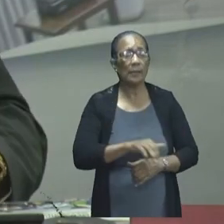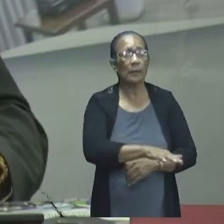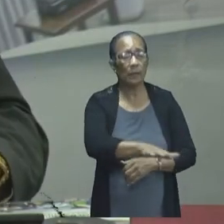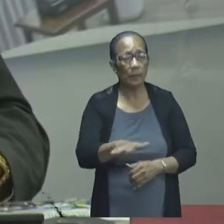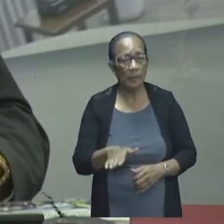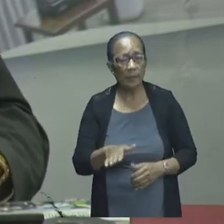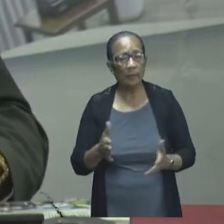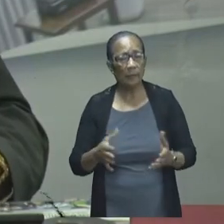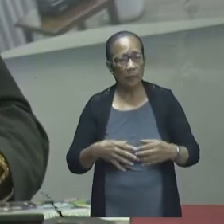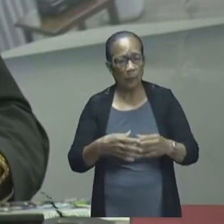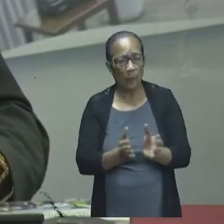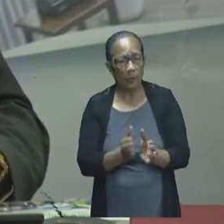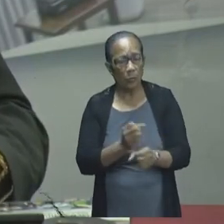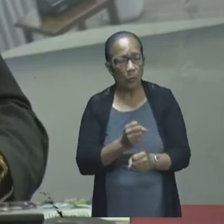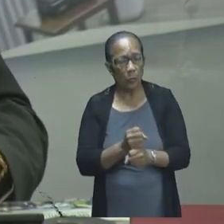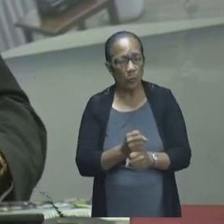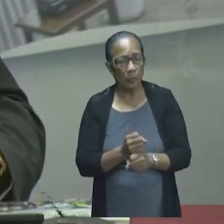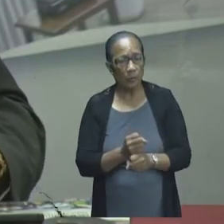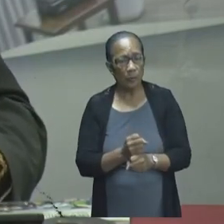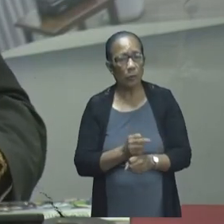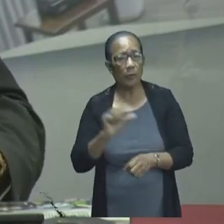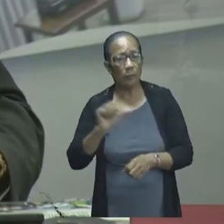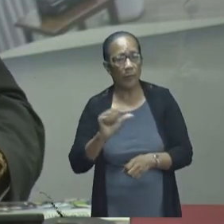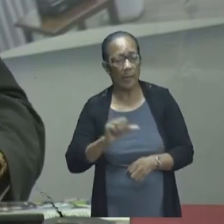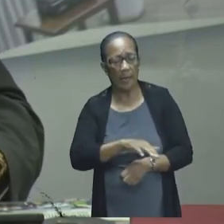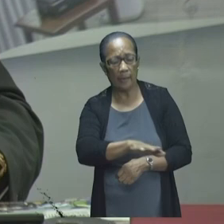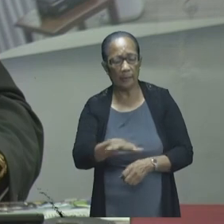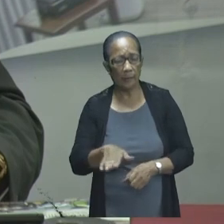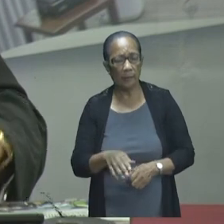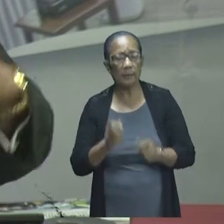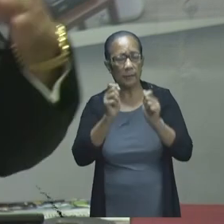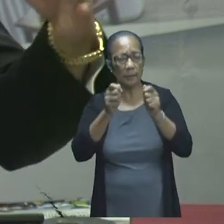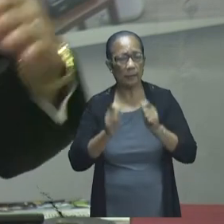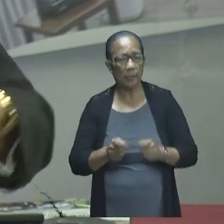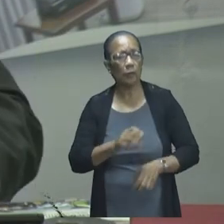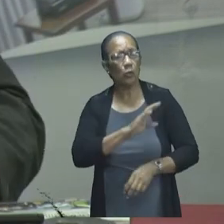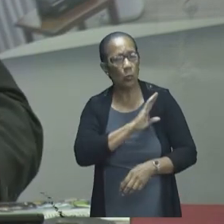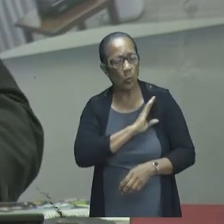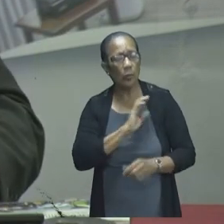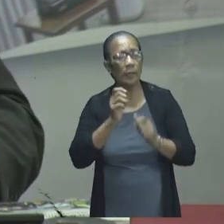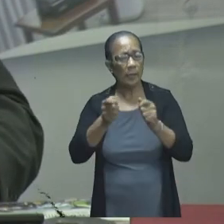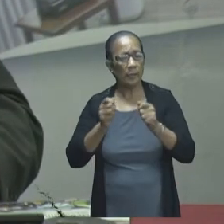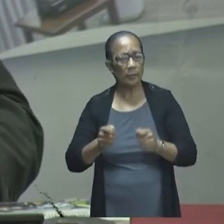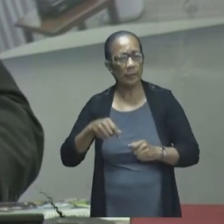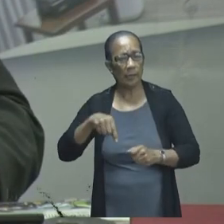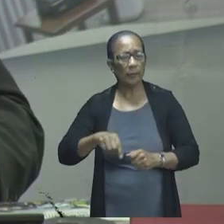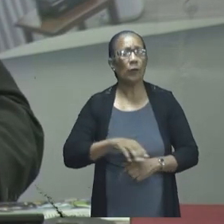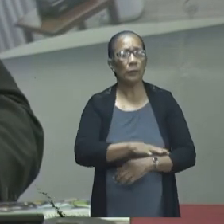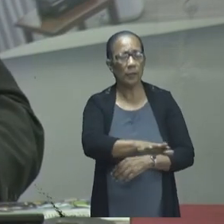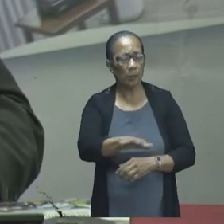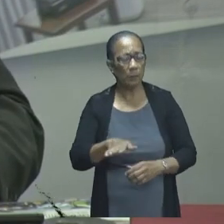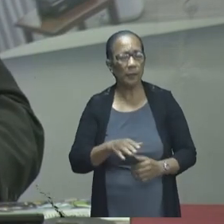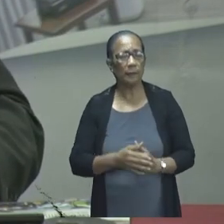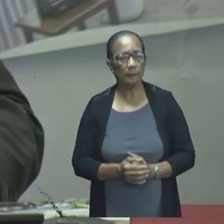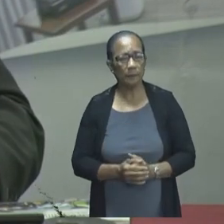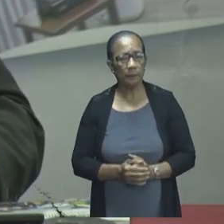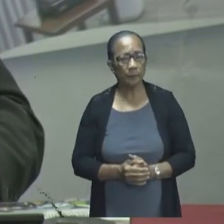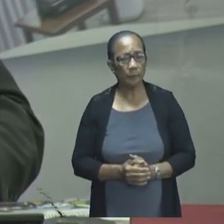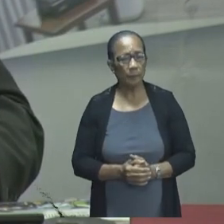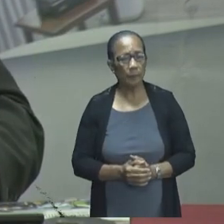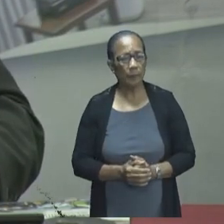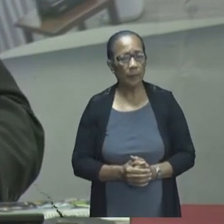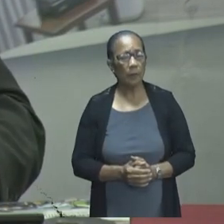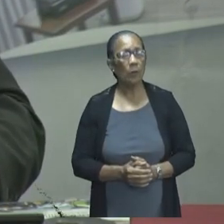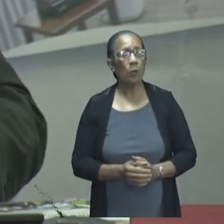platform en zoals er bij andere gebieden resultaat te komen zijn er ook resultaat zijn ook op dit gebied is nog maar wat was het